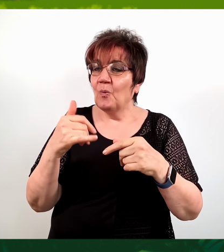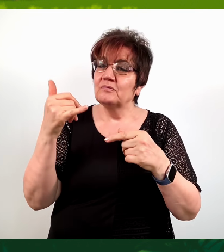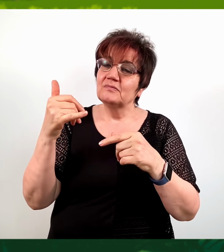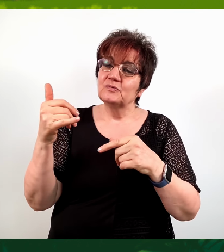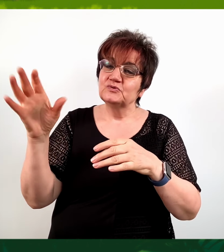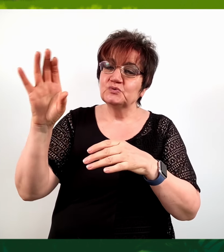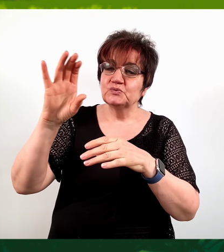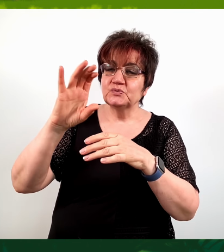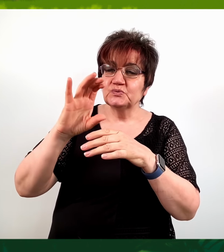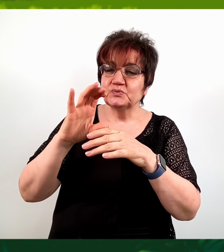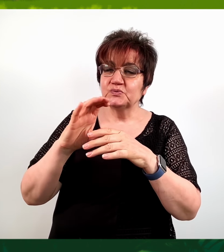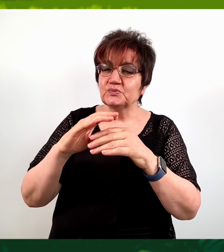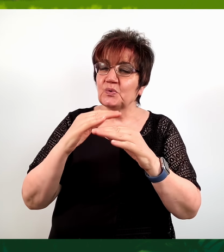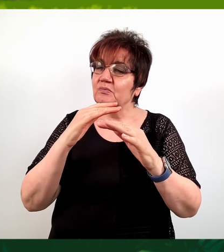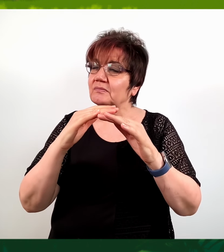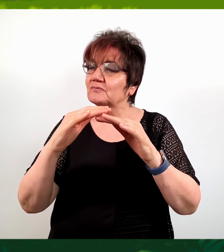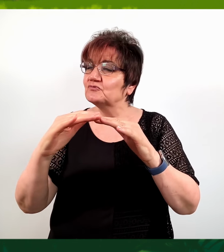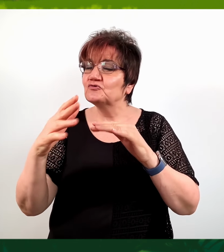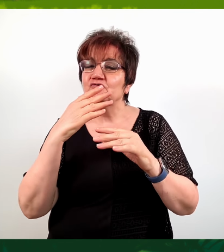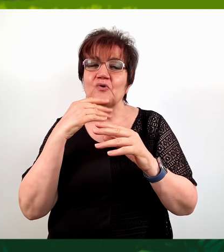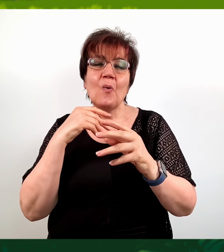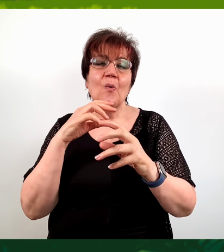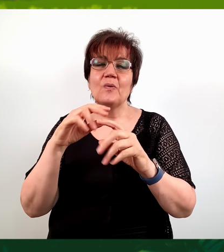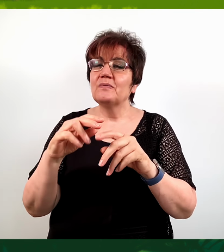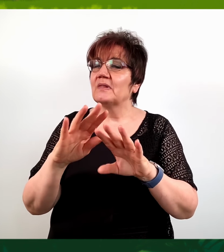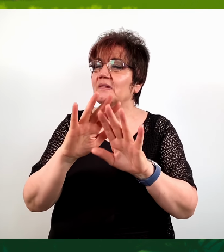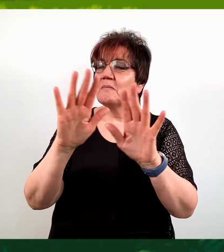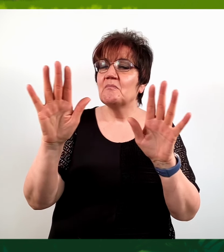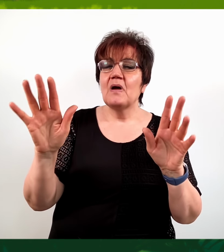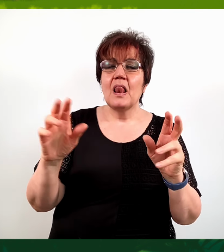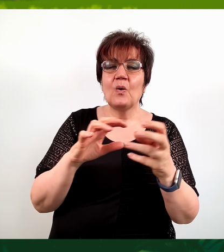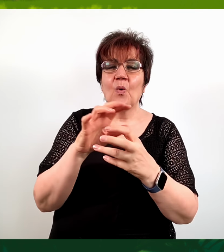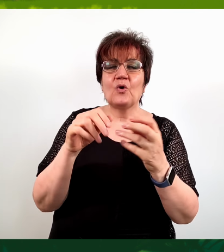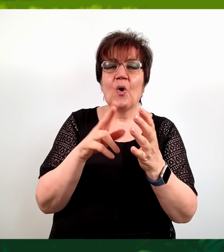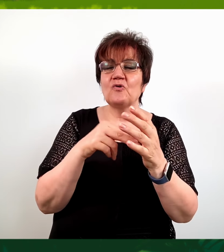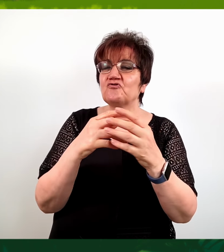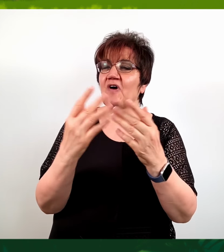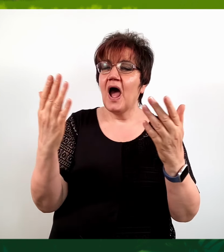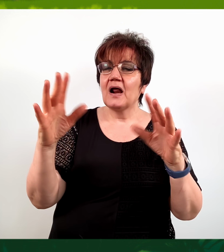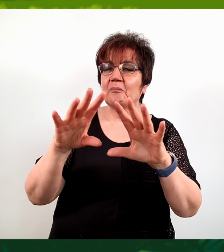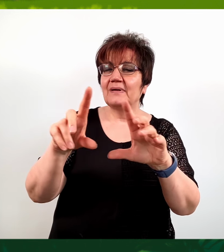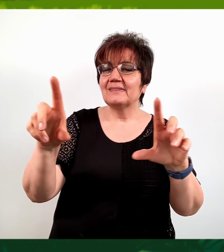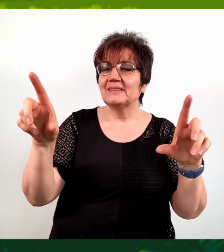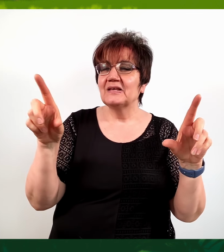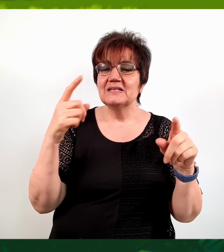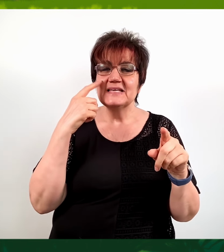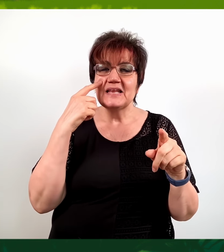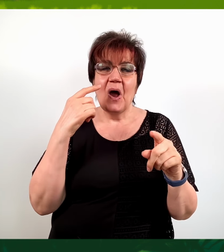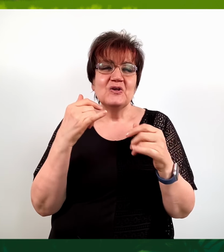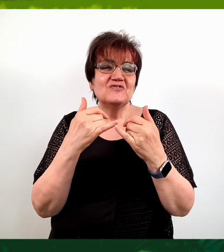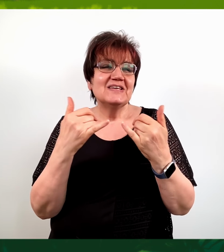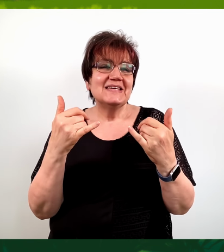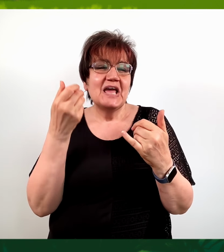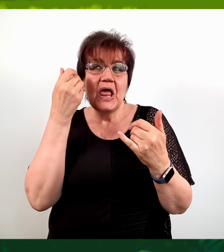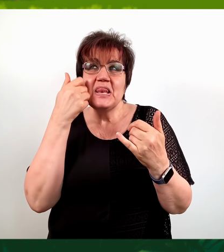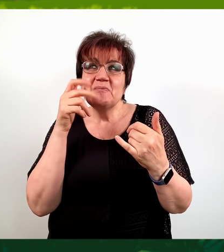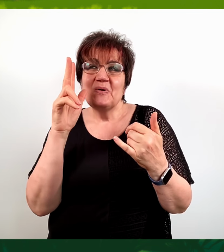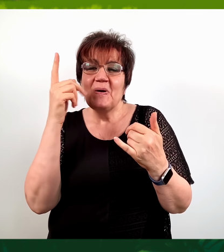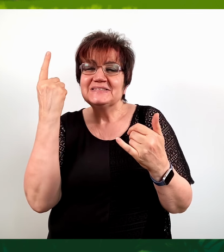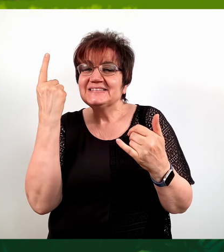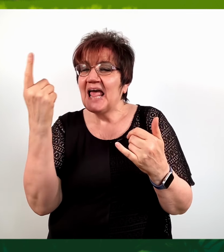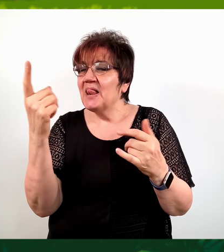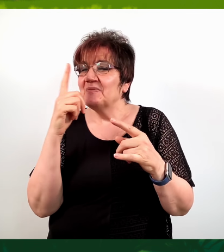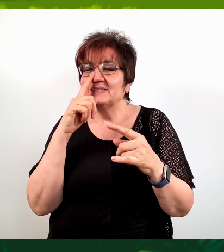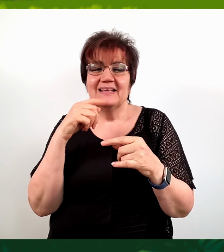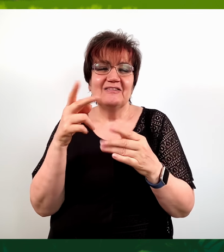Horizont in ein orangefarbenes, violettes Licht, das aussah, als ob der liebe Gott die Erde für diesen